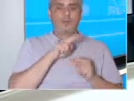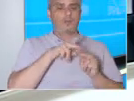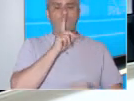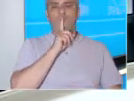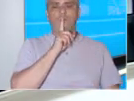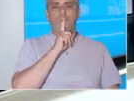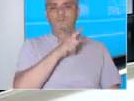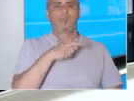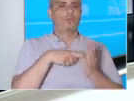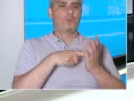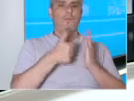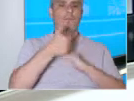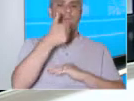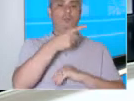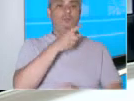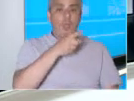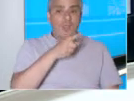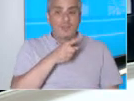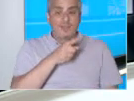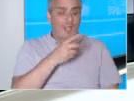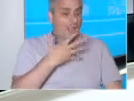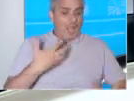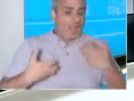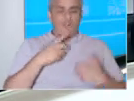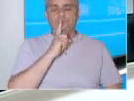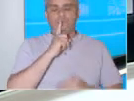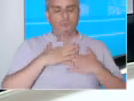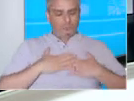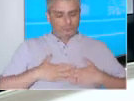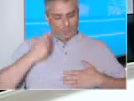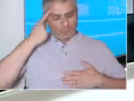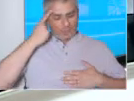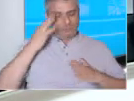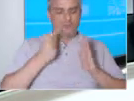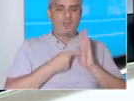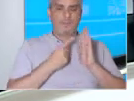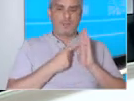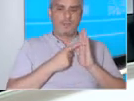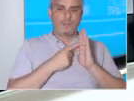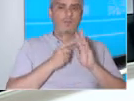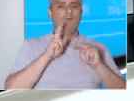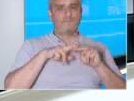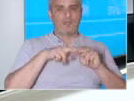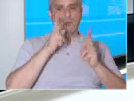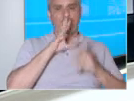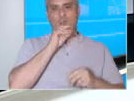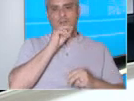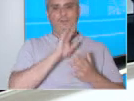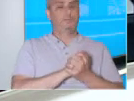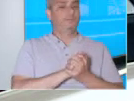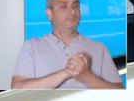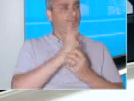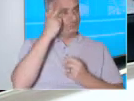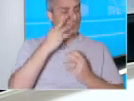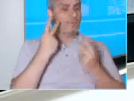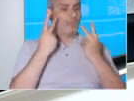שותק, שזו הדוגמה למנהיגות. כשאתה עם דם חם, תשתוק, תחשוב כמה פעמים, כן. ואז אתה יכול לדבר. יפה,